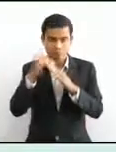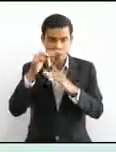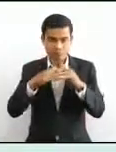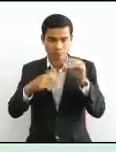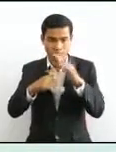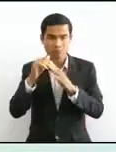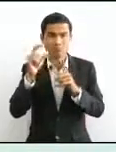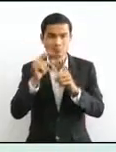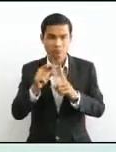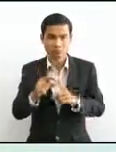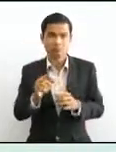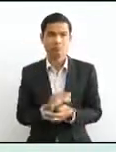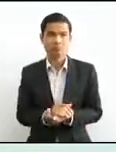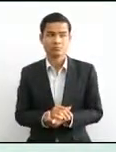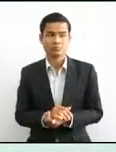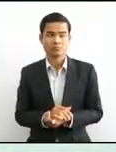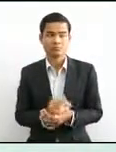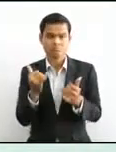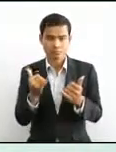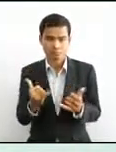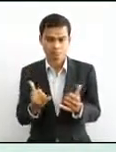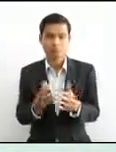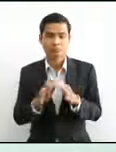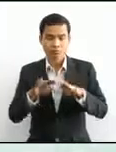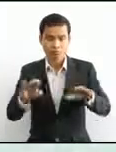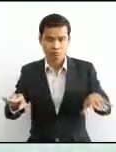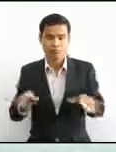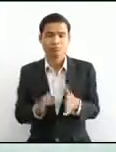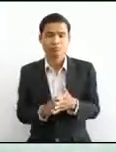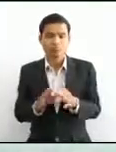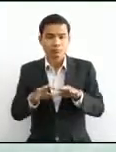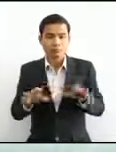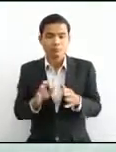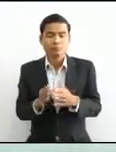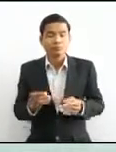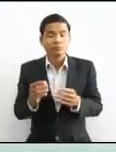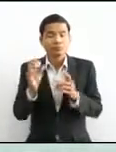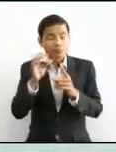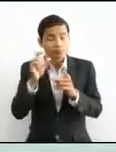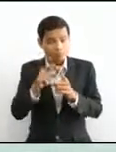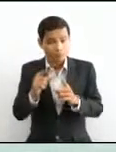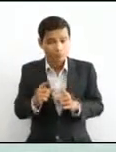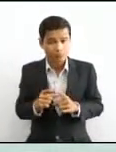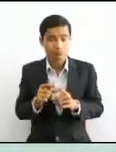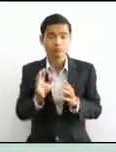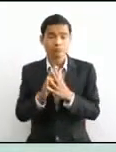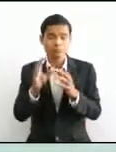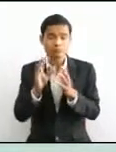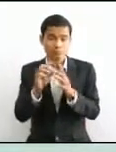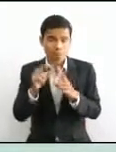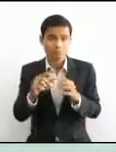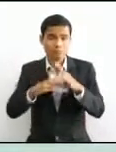nòng. Chà, à lấy con tự ác nế. Con nè cử ơi con dọc biết xâm nòng ní. Tôi bằng cây là